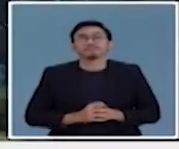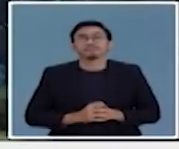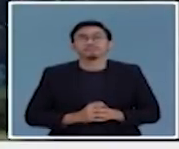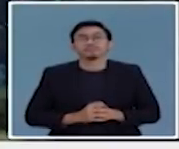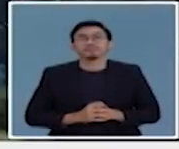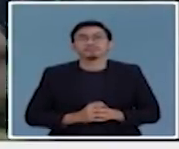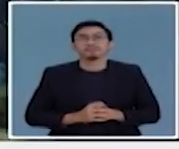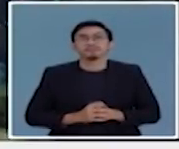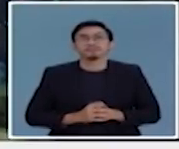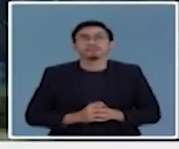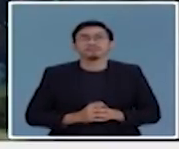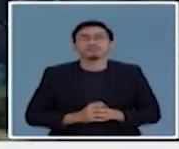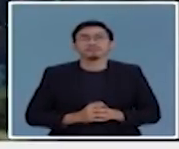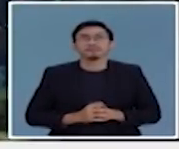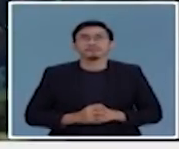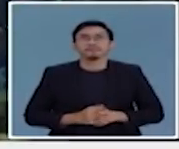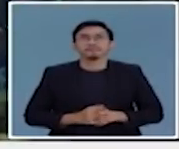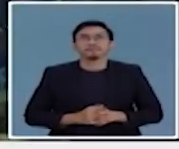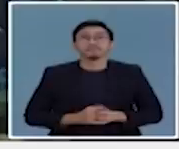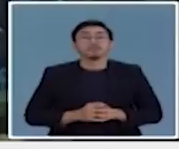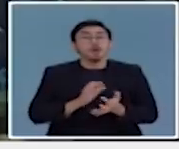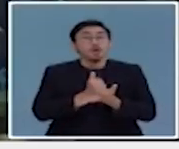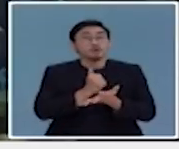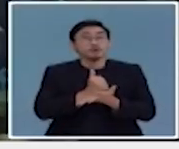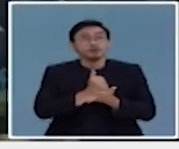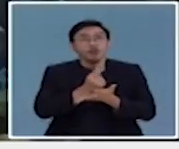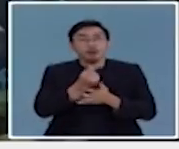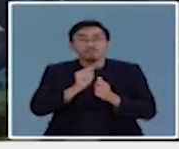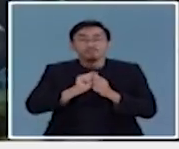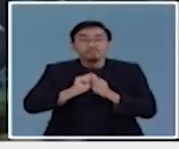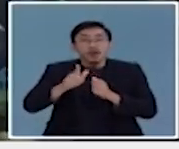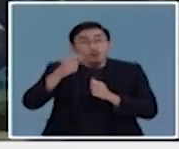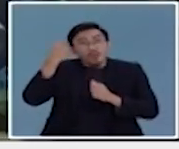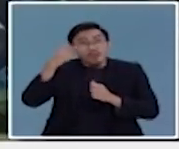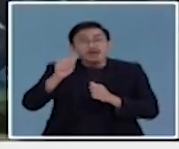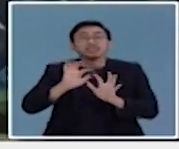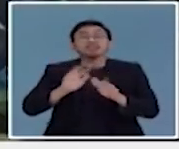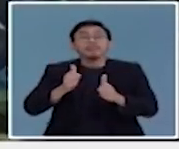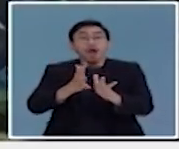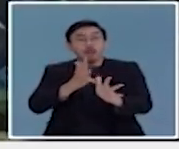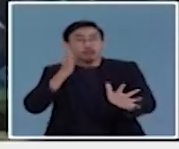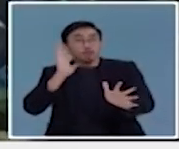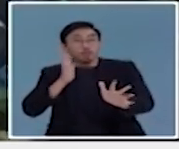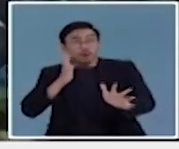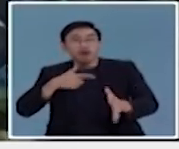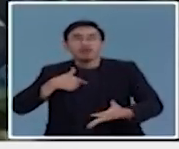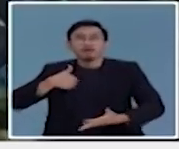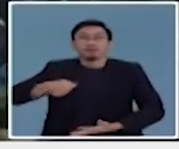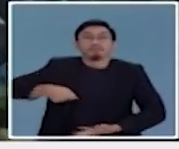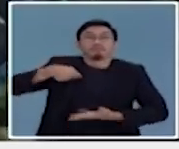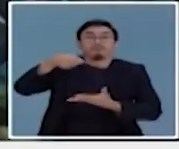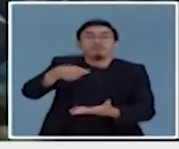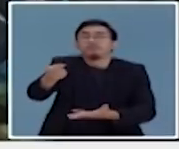Dia kan udah antri panjang. Yeah. Akhirnya kan yang teller nggak diterima. Nggak diterima katanya dengan alasan banyak